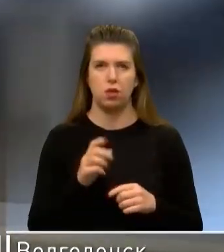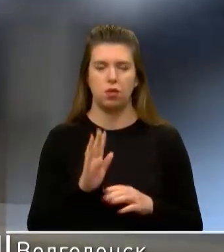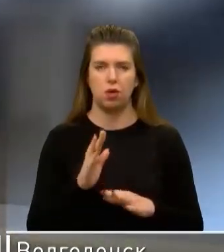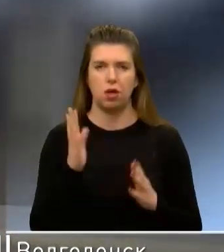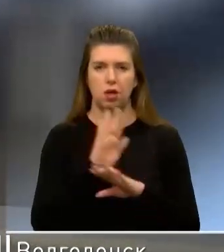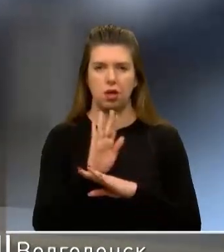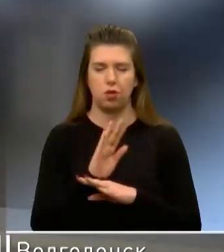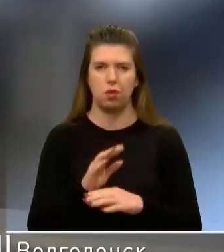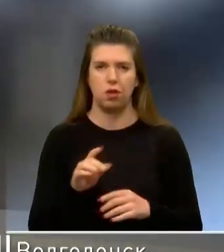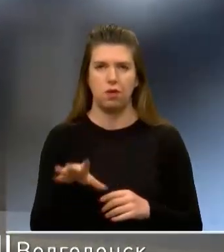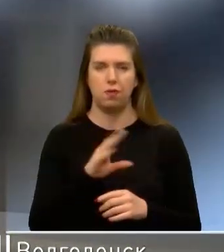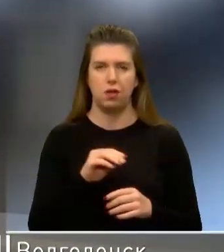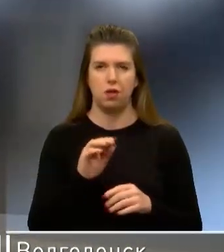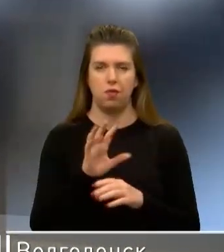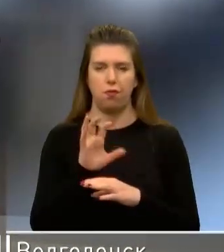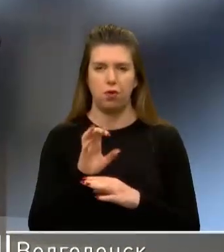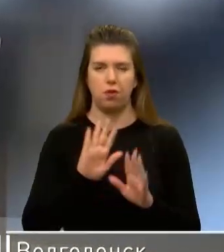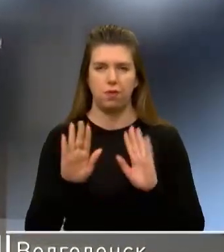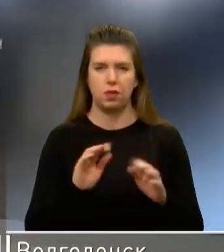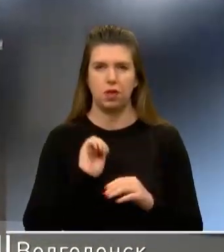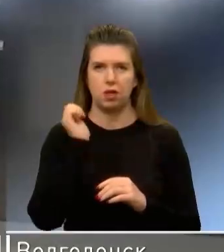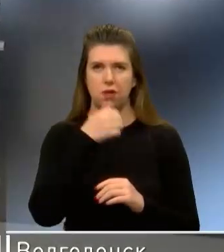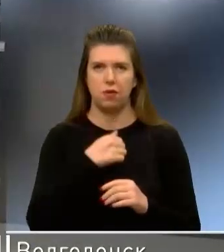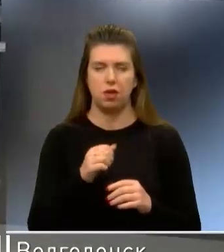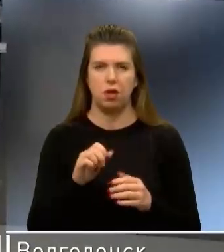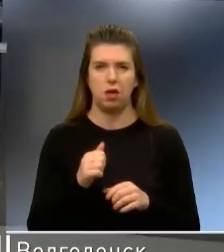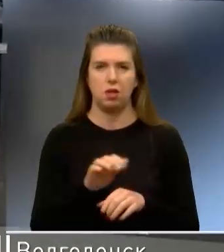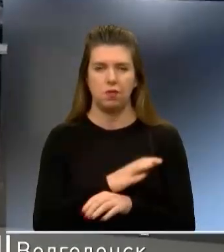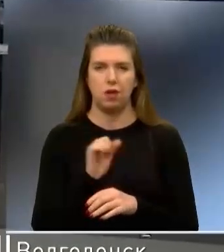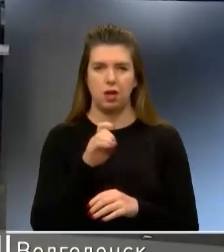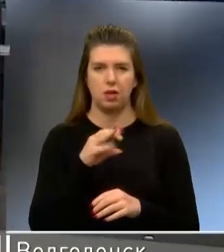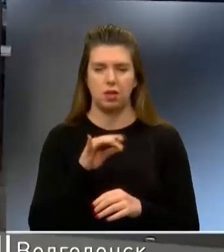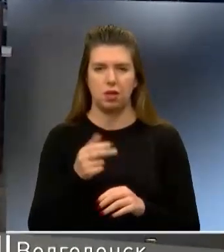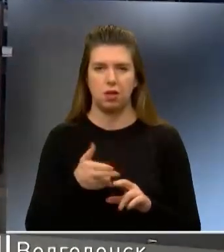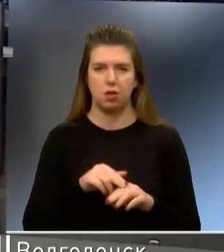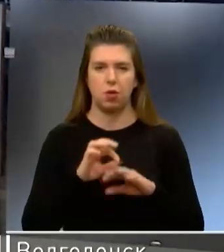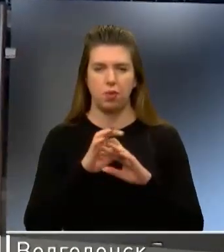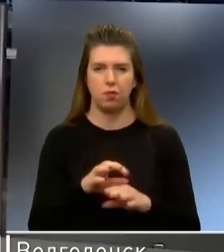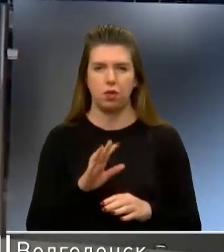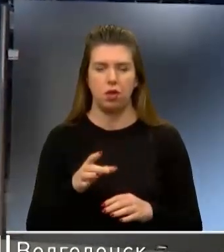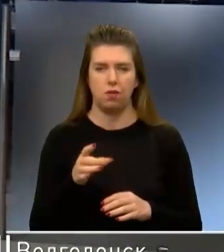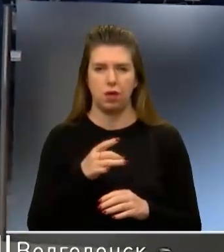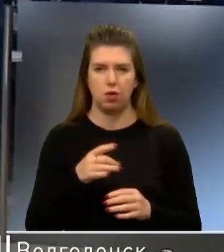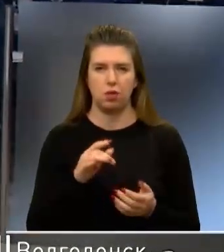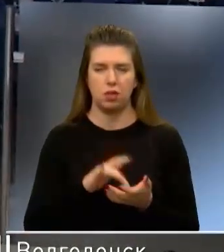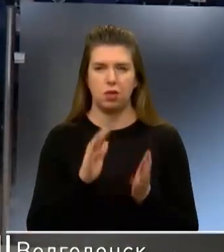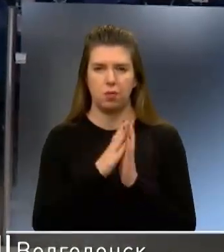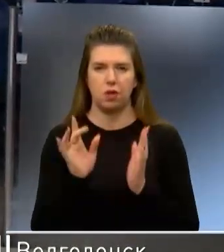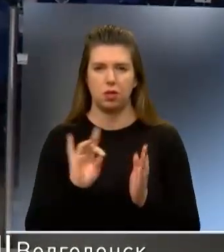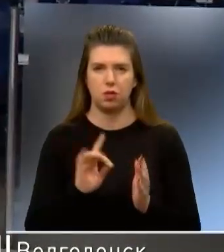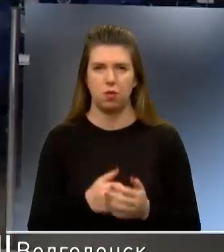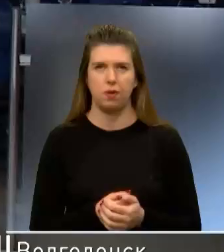что в кино или на фотовыставке посвящённой годовщине освоения Арктики которая проходит в Донской публичной библиотеки